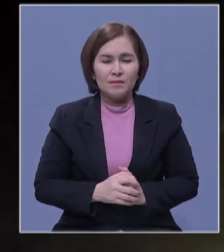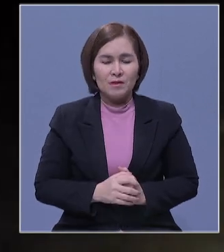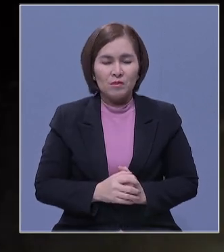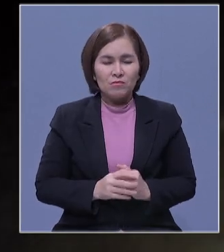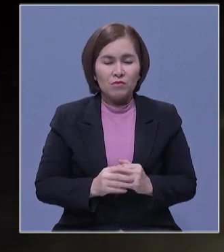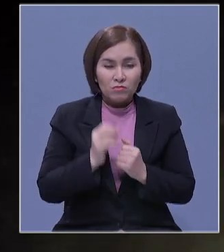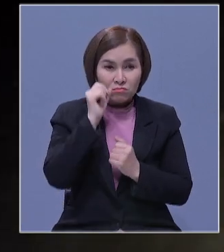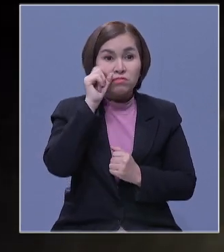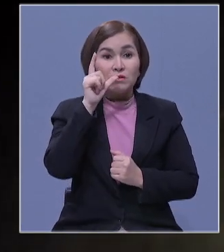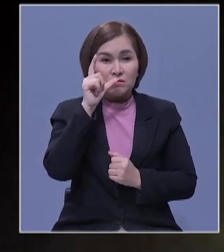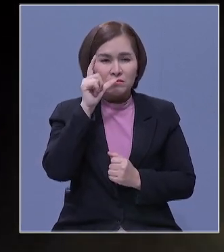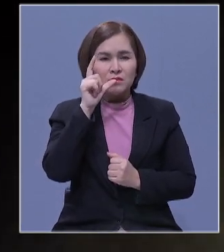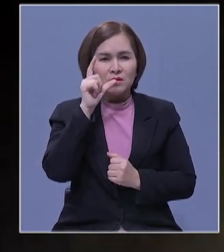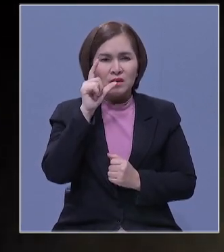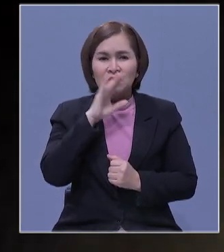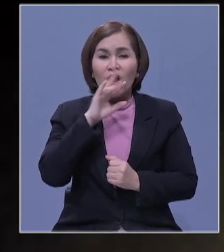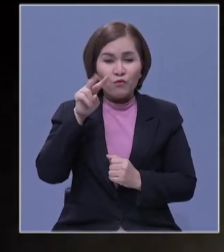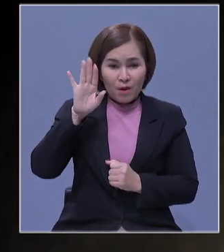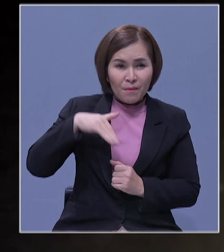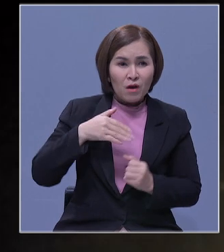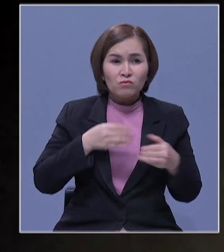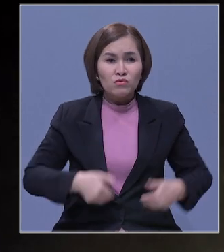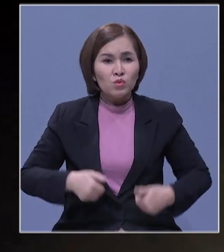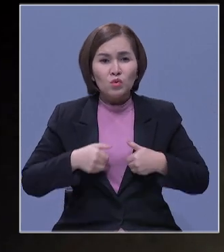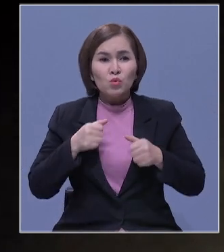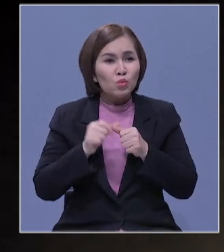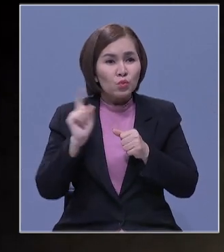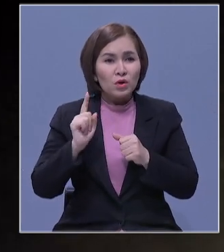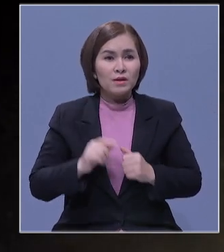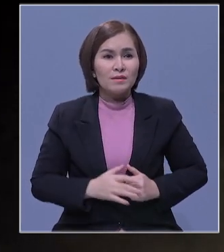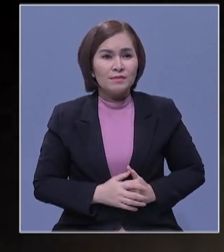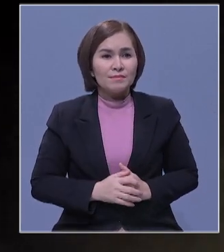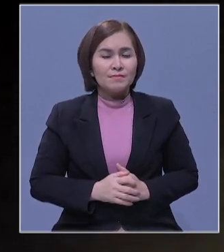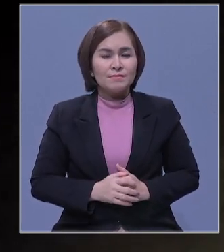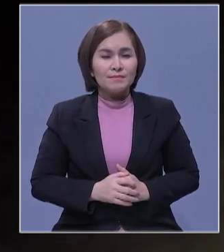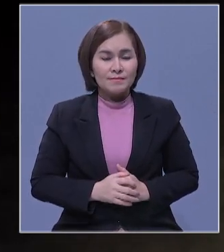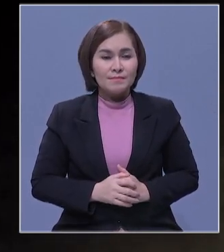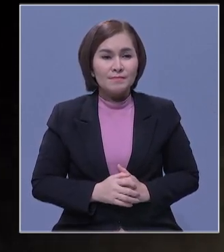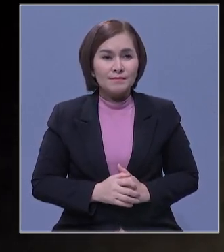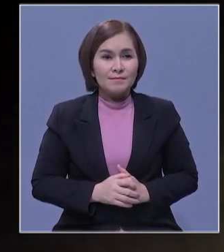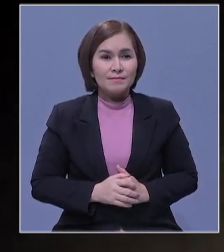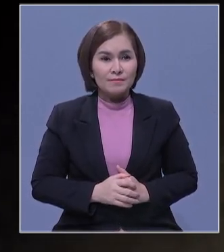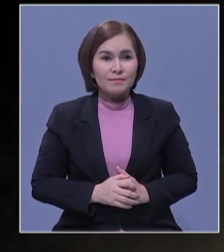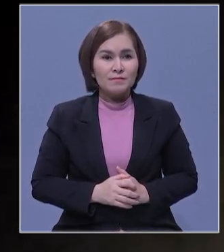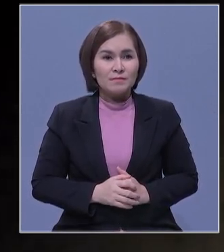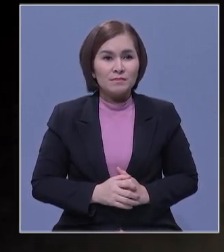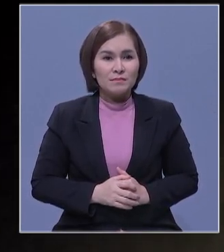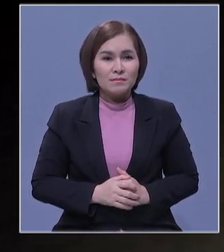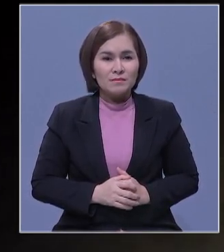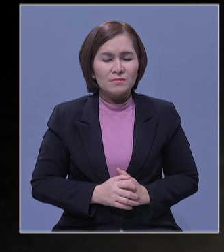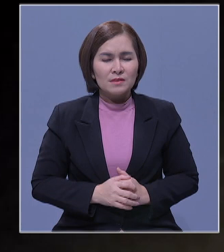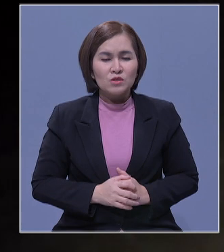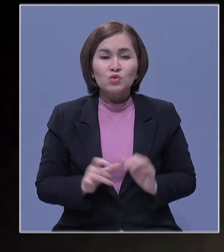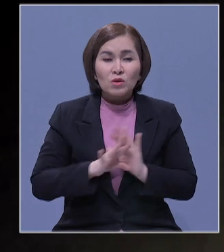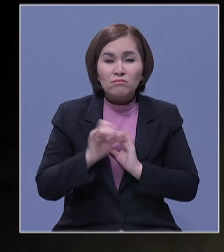เอ้ยแล้วมันจะกลับมาจะอยู่ไงะอ๋อว่าถ้าน้องผู้หญิงเกลับมาแฟนกลับมาแล้วจะอยู่ยังไงอืออืเราก็